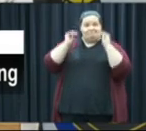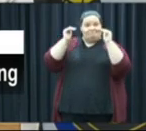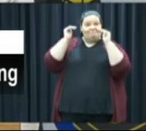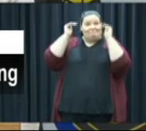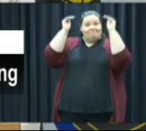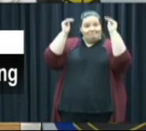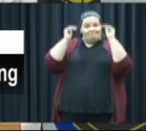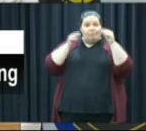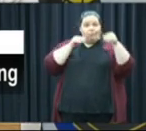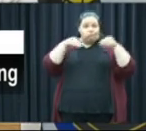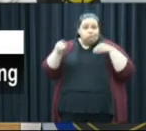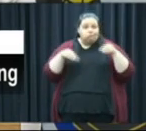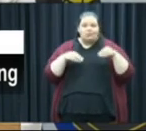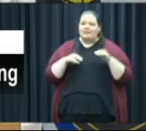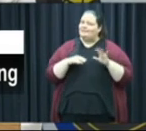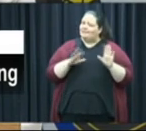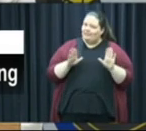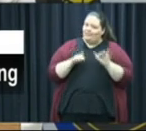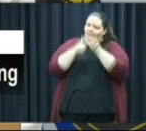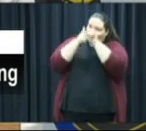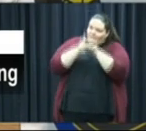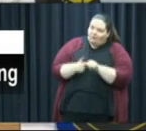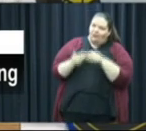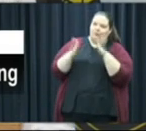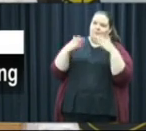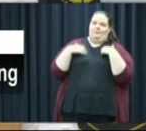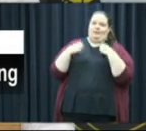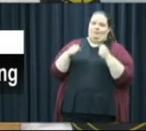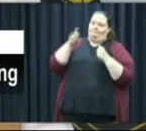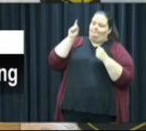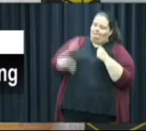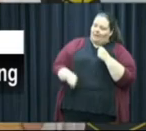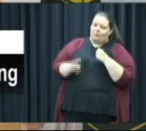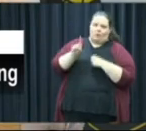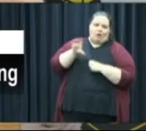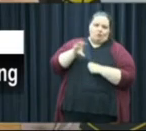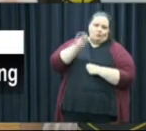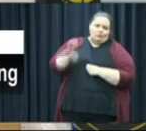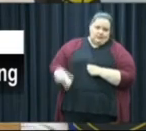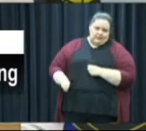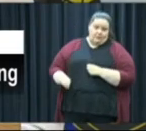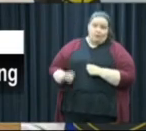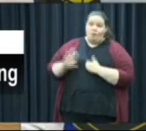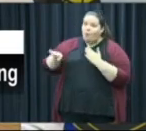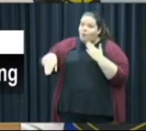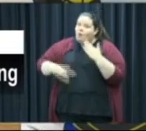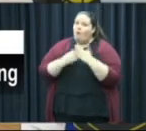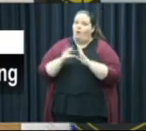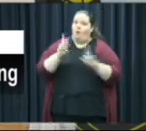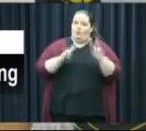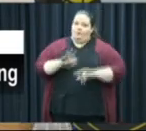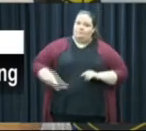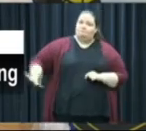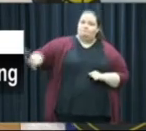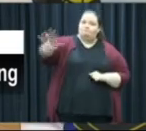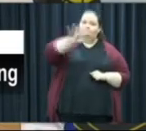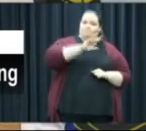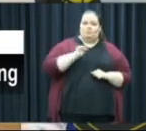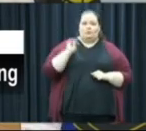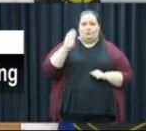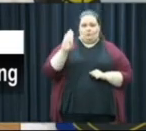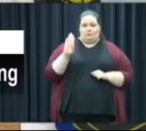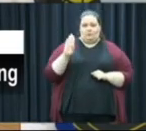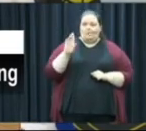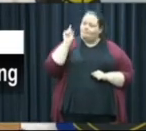with the program in terms of continuing to follow public health advice. And again, I need everybody in the population to be able